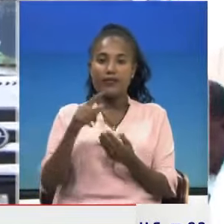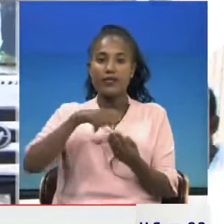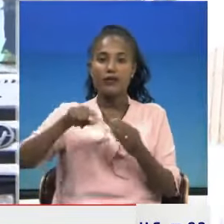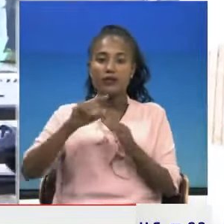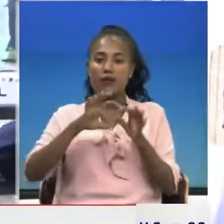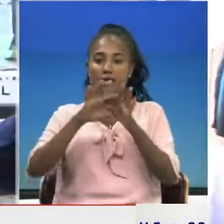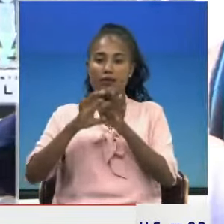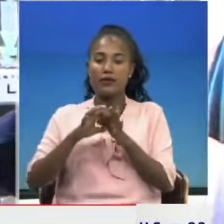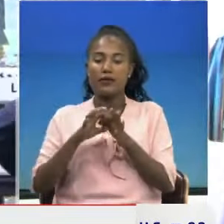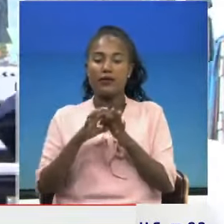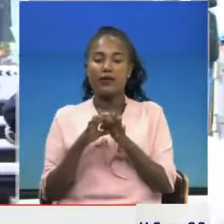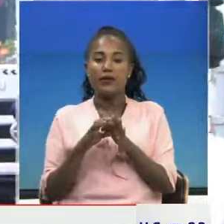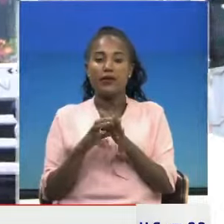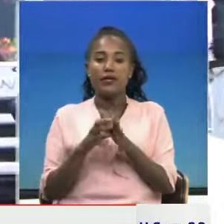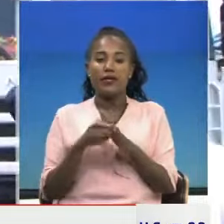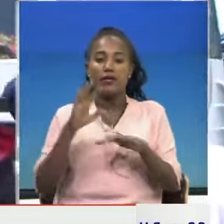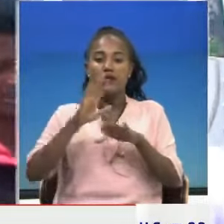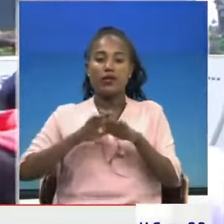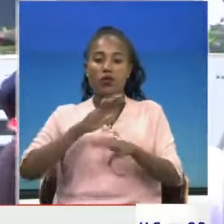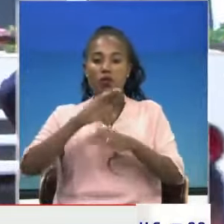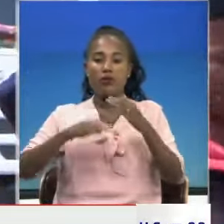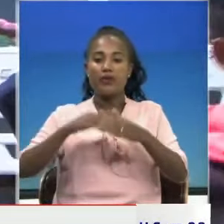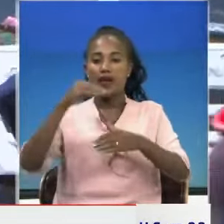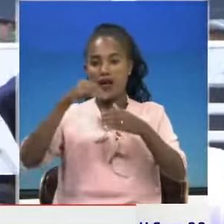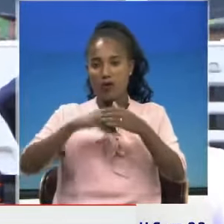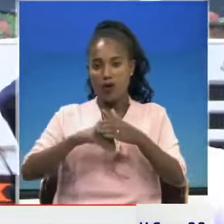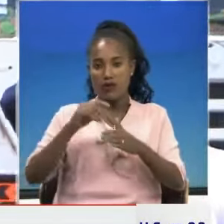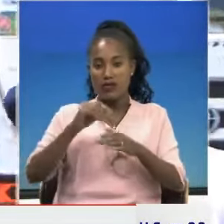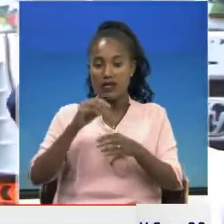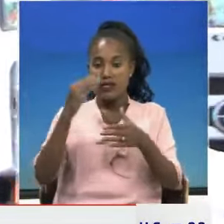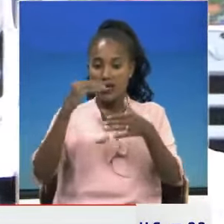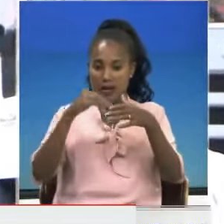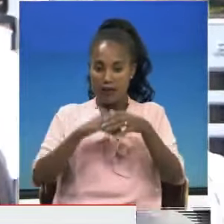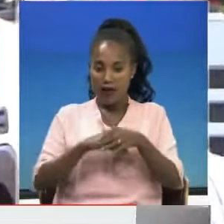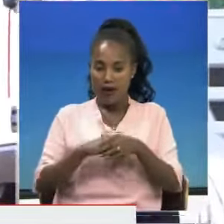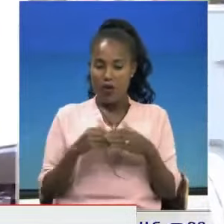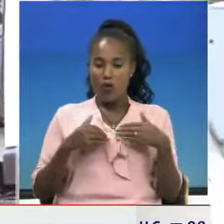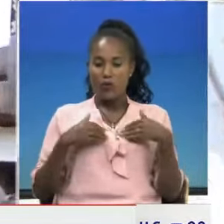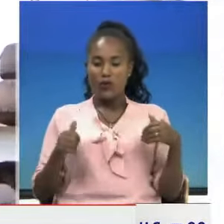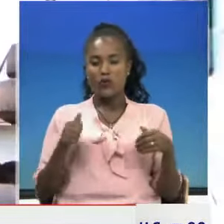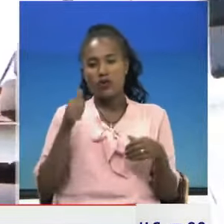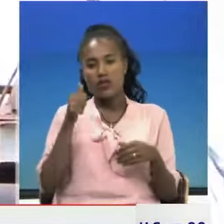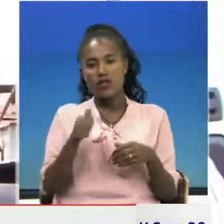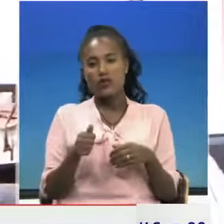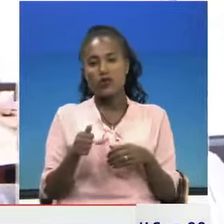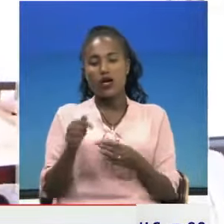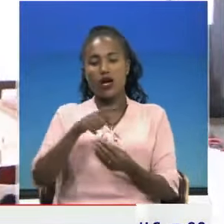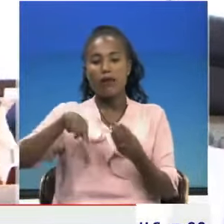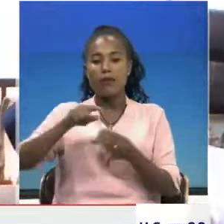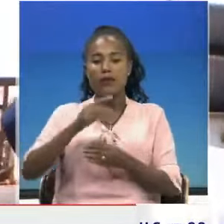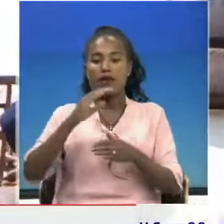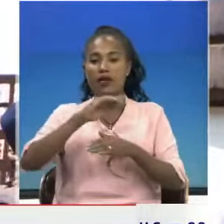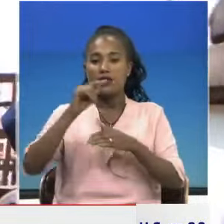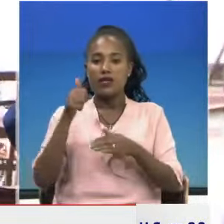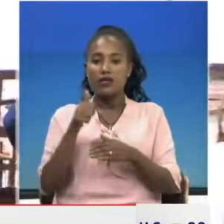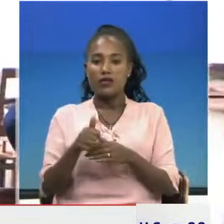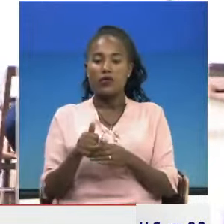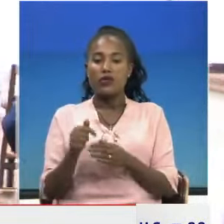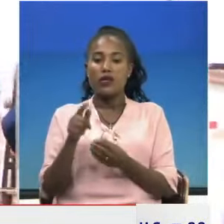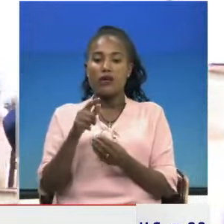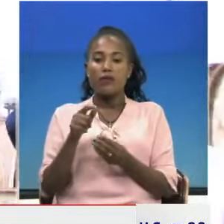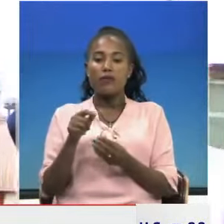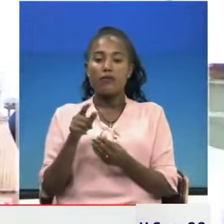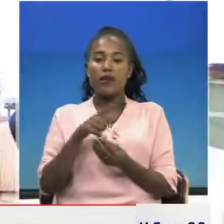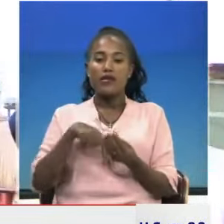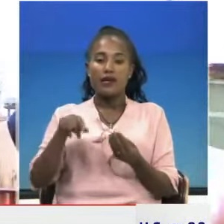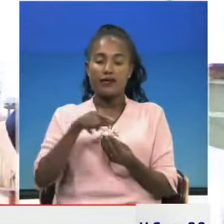የአካባቢያችን ማህበረሰብ ጥሪ አድርገናል። በጥሪም ሁሉ ተቀላቅሏል። ስለተቀላቀለም ወጣቶች የራሳቸውን ቀጠና፣ የራሳቸውን ሰፈር፣ የራሳቸውን